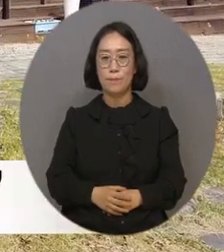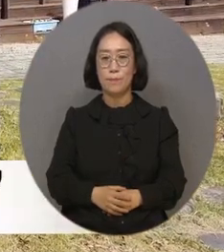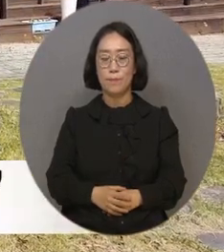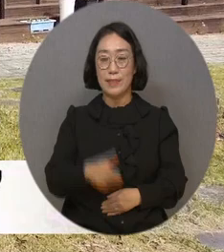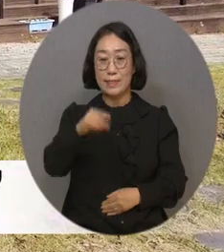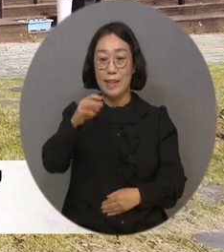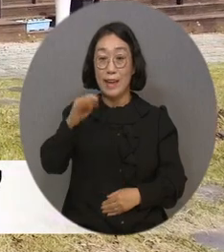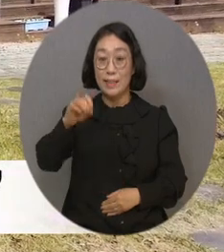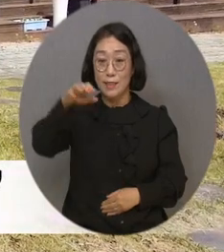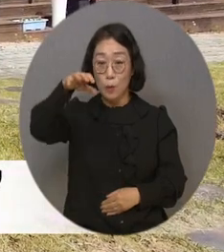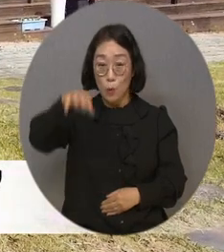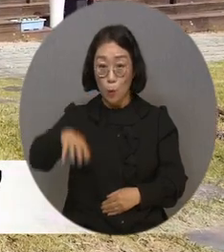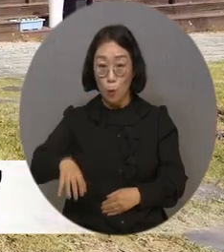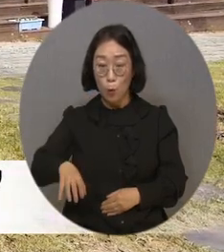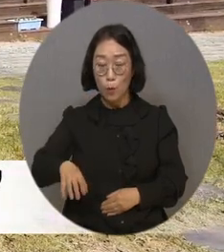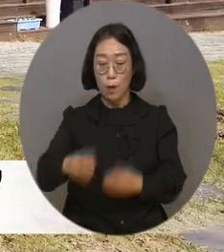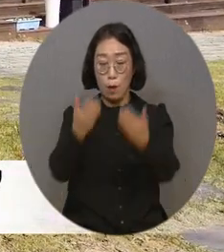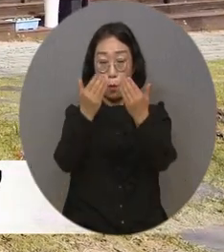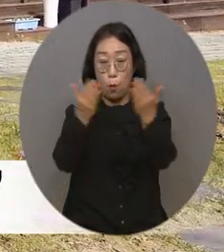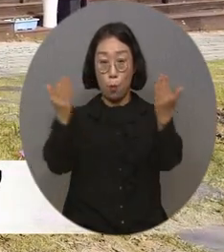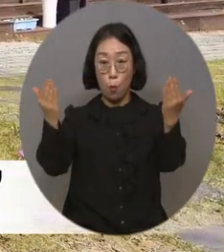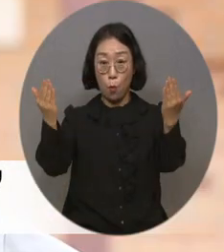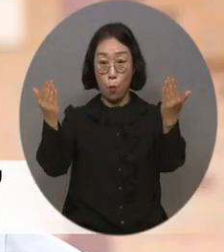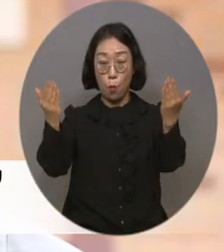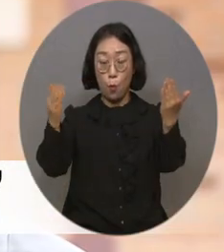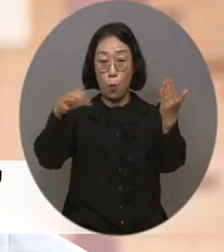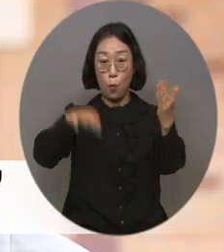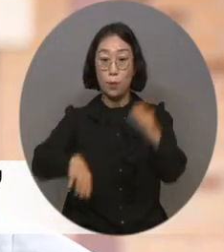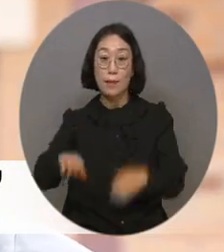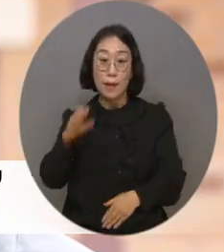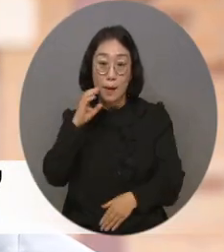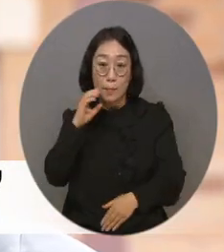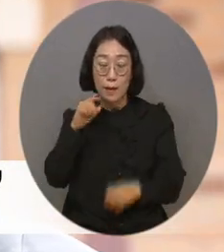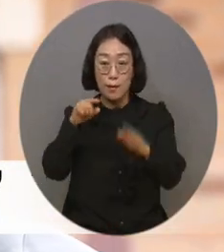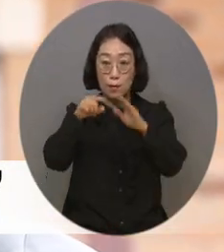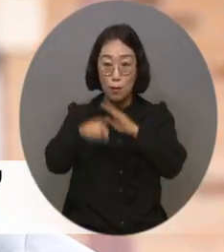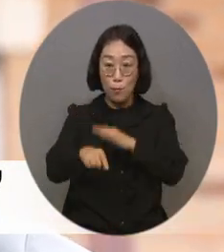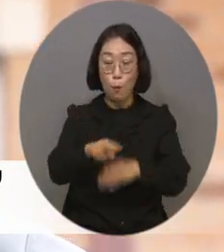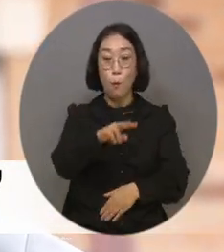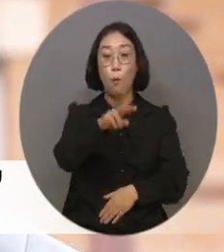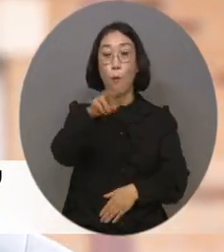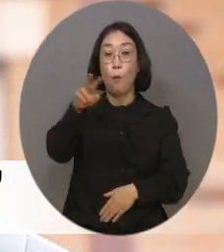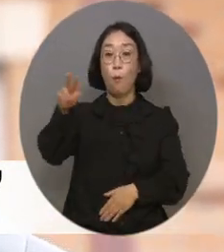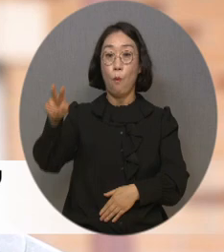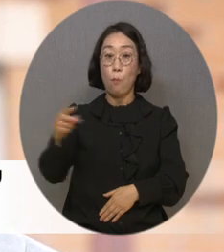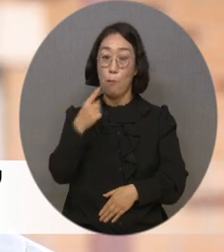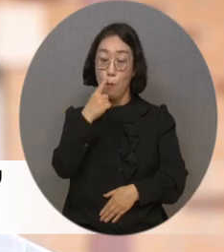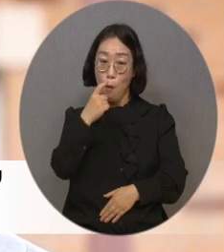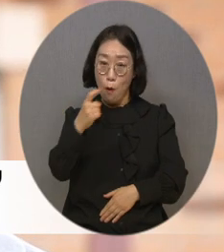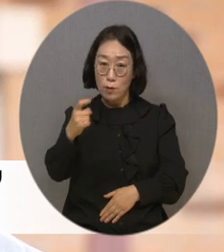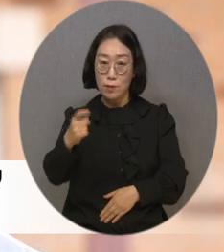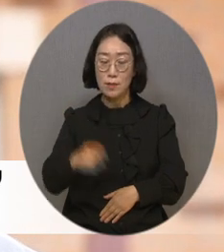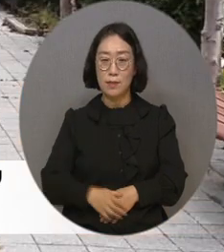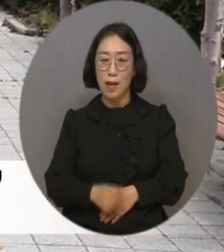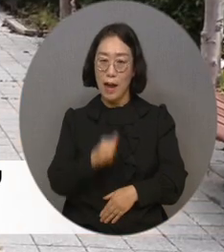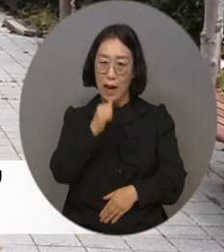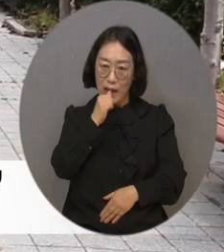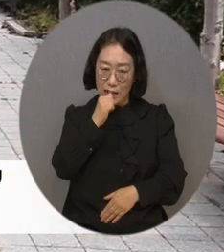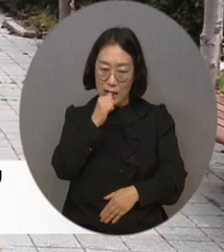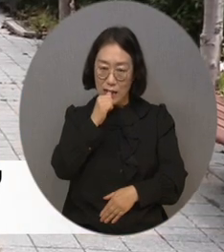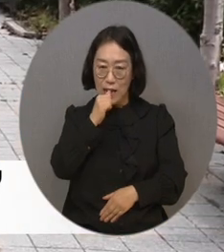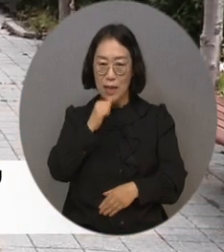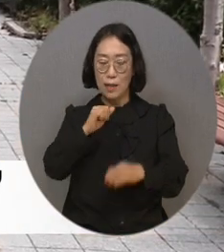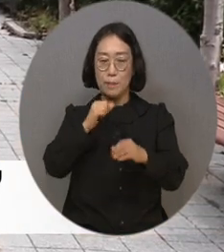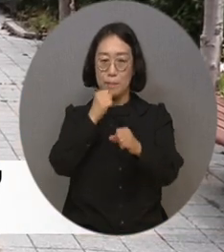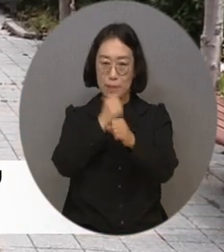장흥에 위치한 소솜 갤러리 카페 입구에 들어서면 유명인사나 영화에서나 볼 법한 인물의 청동작품들이